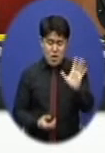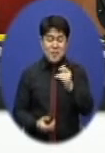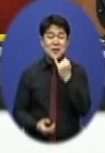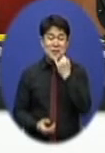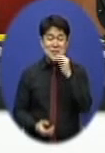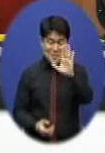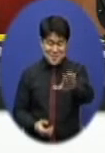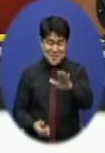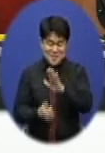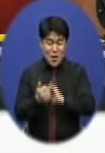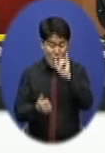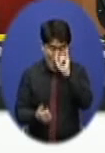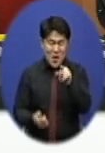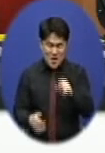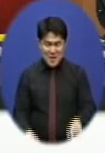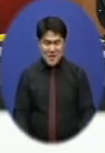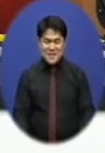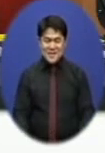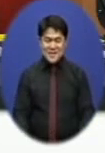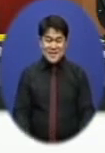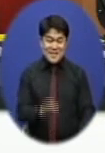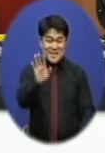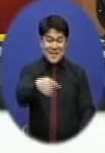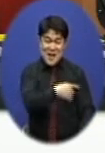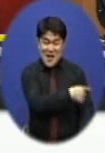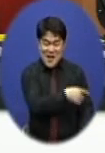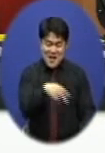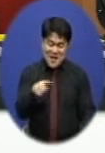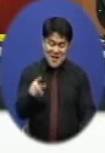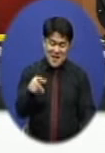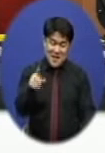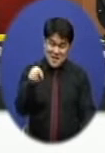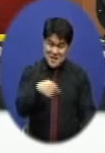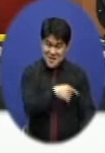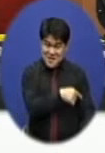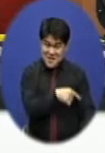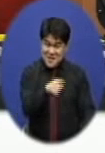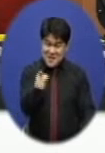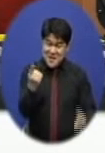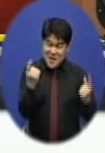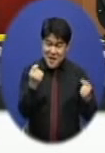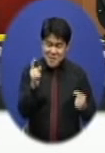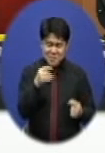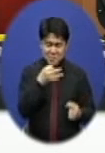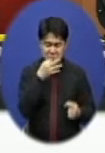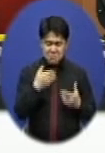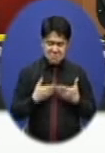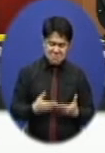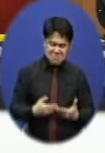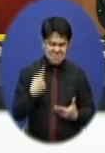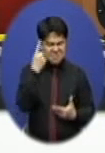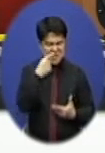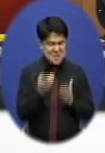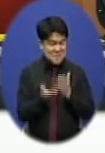말고 희망을 가지세요. 네, 아니 또 우리 서정호 씨가 그렇게 네. 최영수님처럼 목소리가 점잖으면 이 얼굴에 또 안 어울리죠.